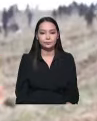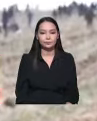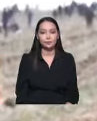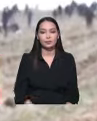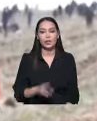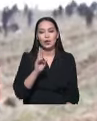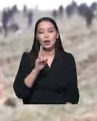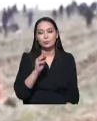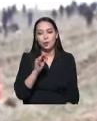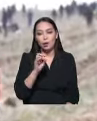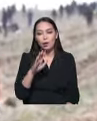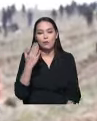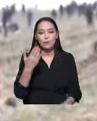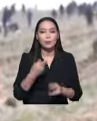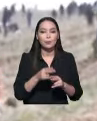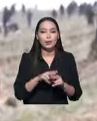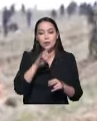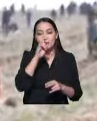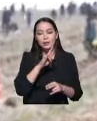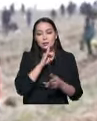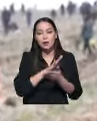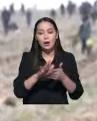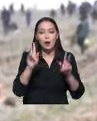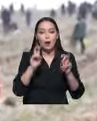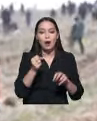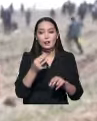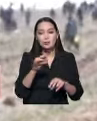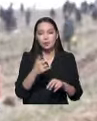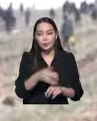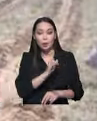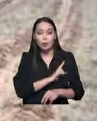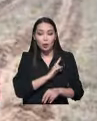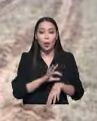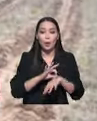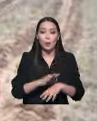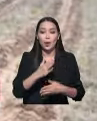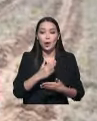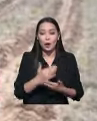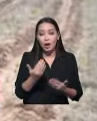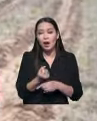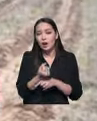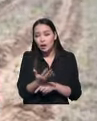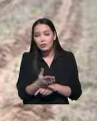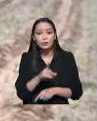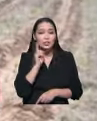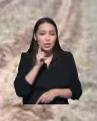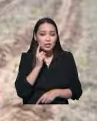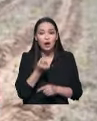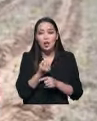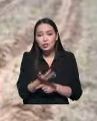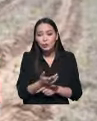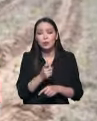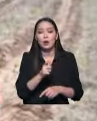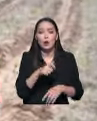Тоқаевтың қолдауымен болған «Таза Қазақстан» акциясы мына жұмыс жасап отырмыз. Қаншама жастарымыз, қаншама